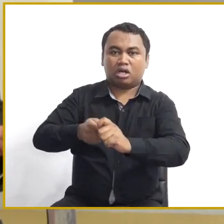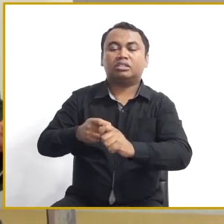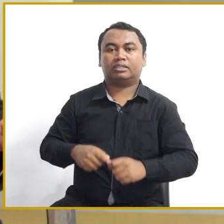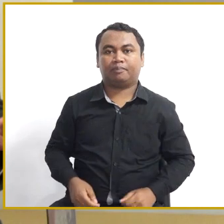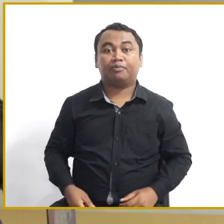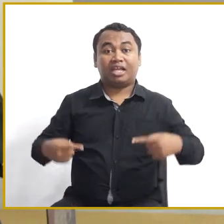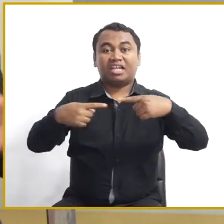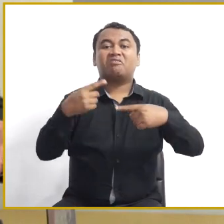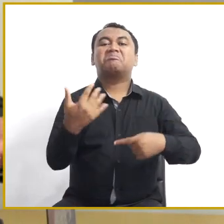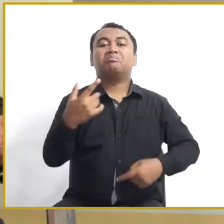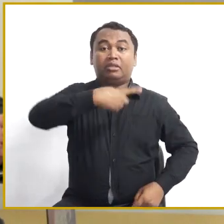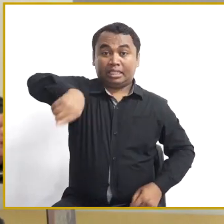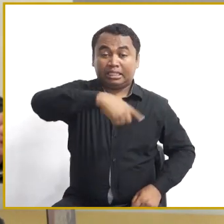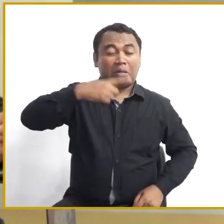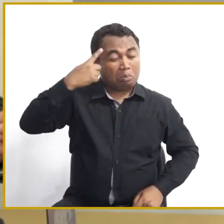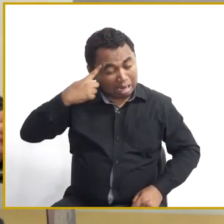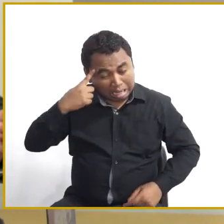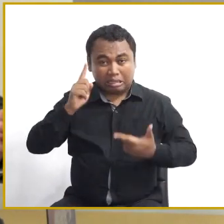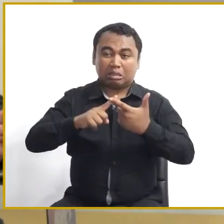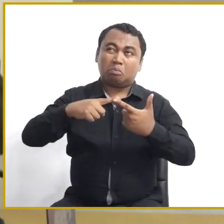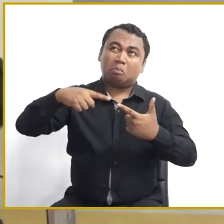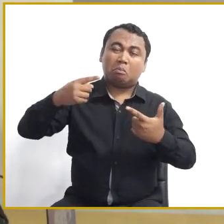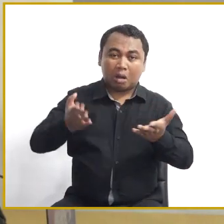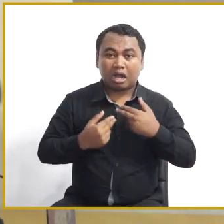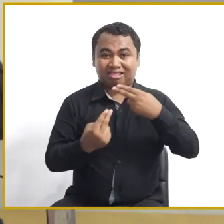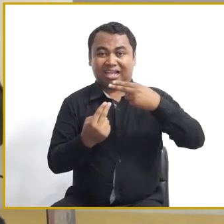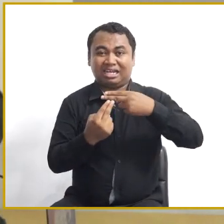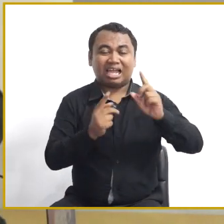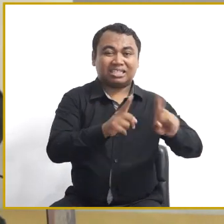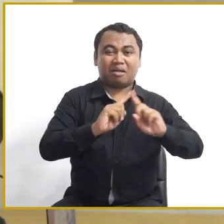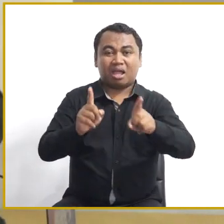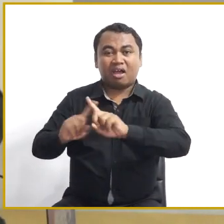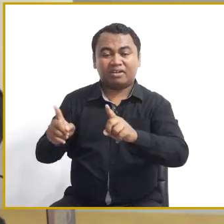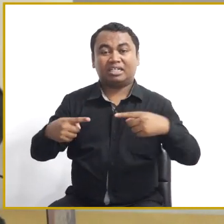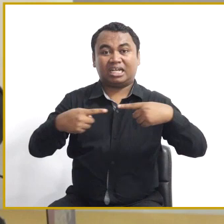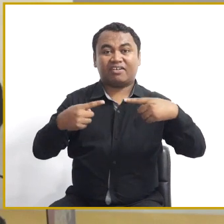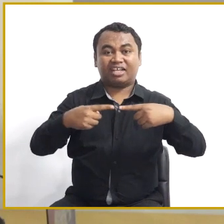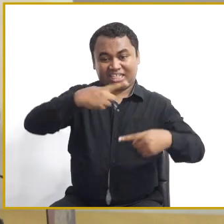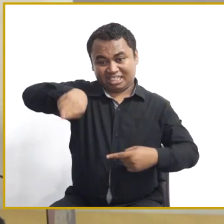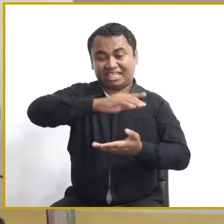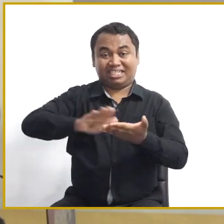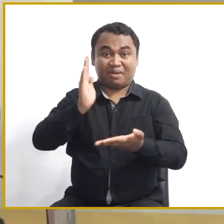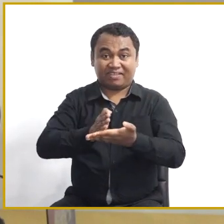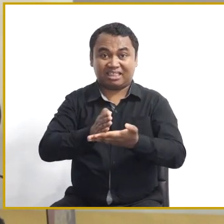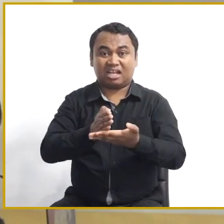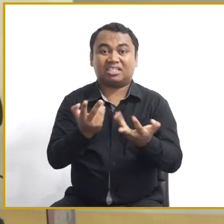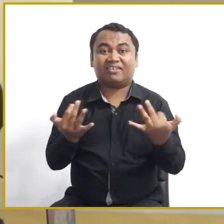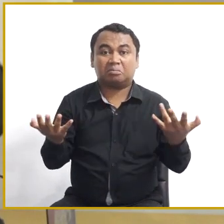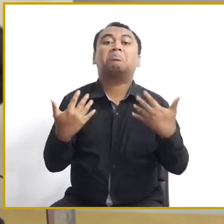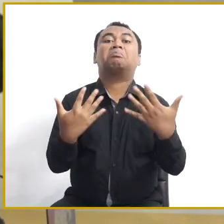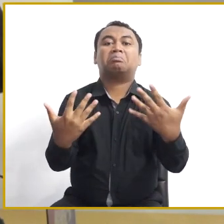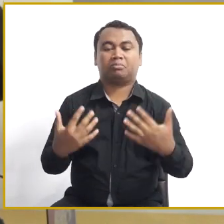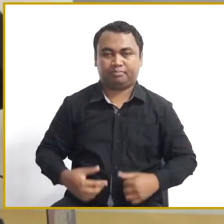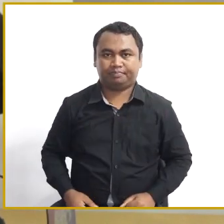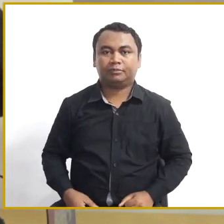daholo ny teknôlôjia, ananana ny fahaizana rehetrarehetra, dia nahoantsika ny tsy hahavitan'izay zavatra izay? Eo izany no ametrahako ny hoe